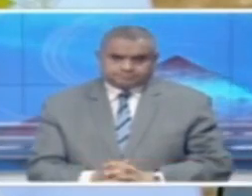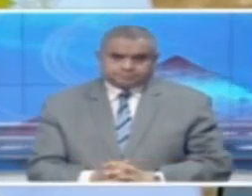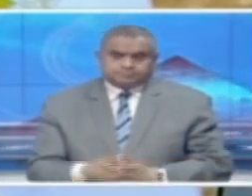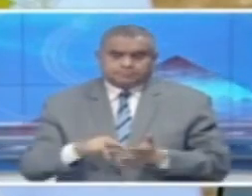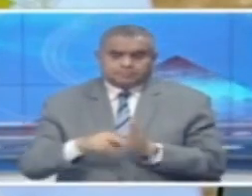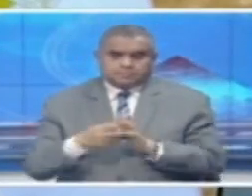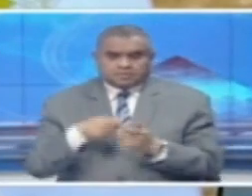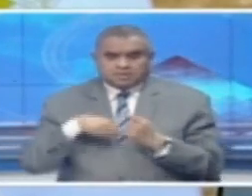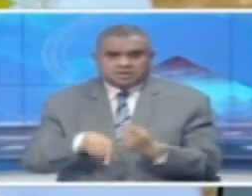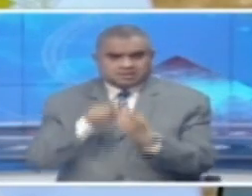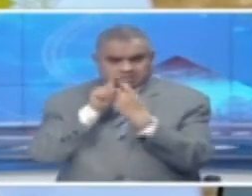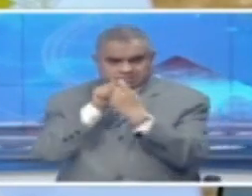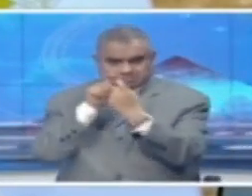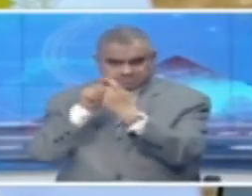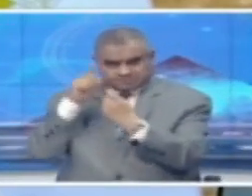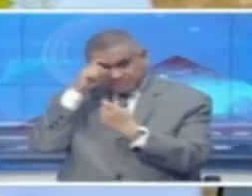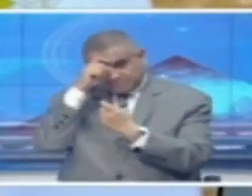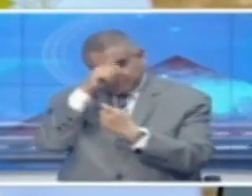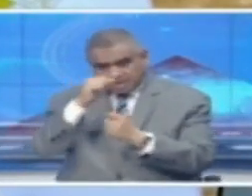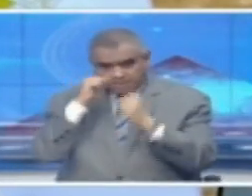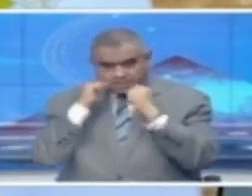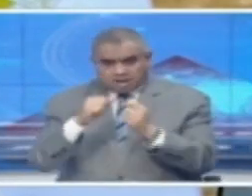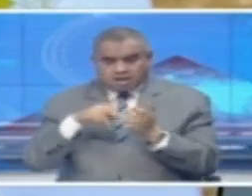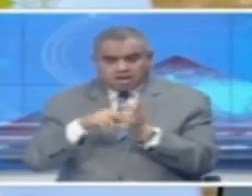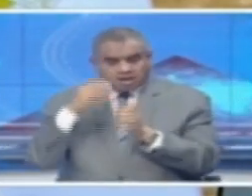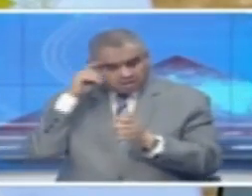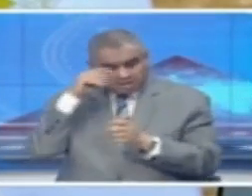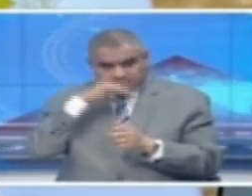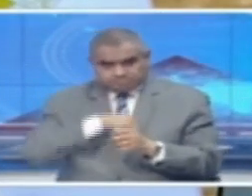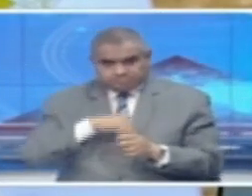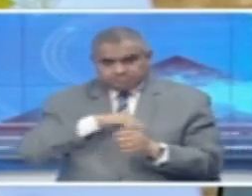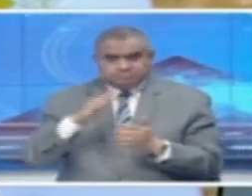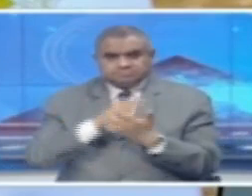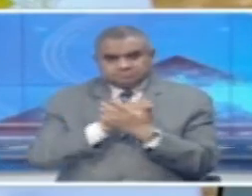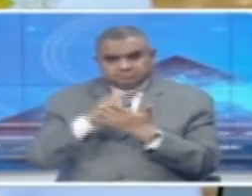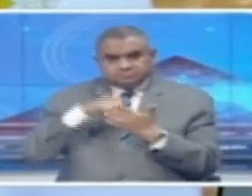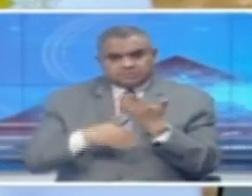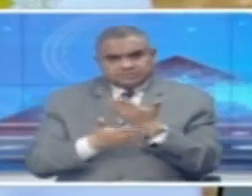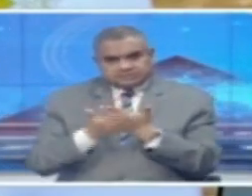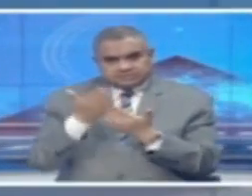لمجابهة التحديات التي طال أمدها في الدولة.